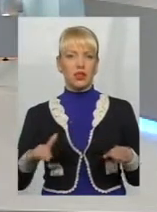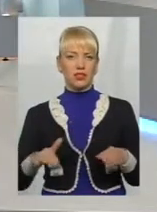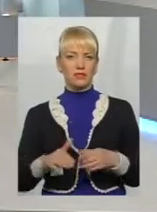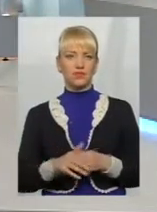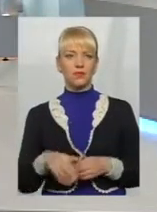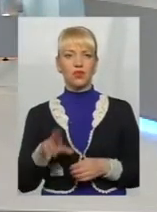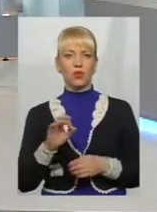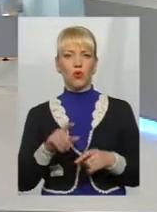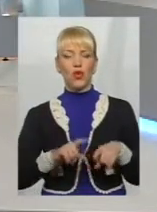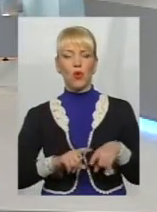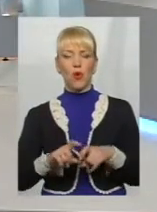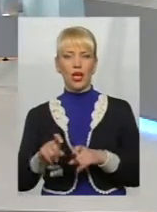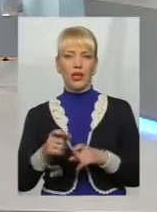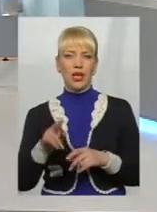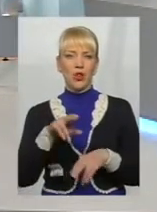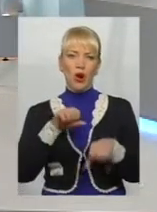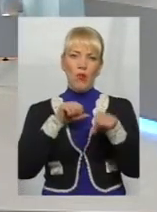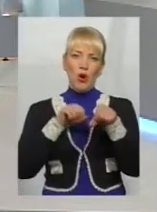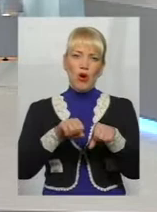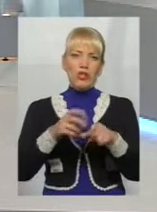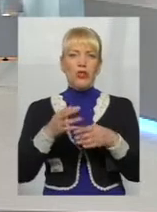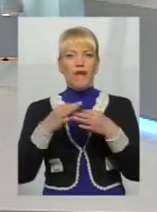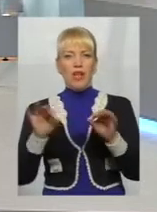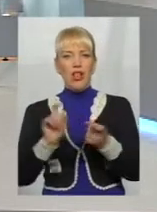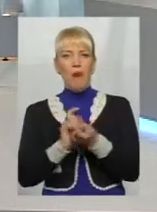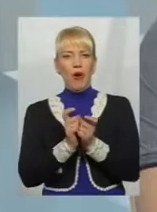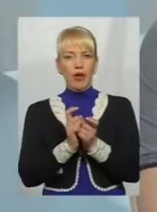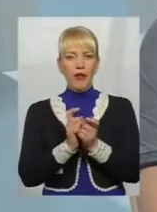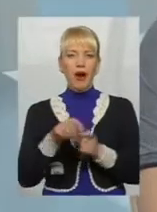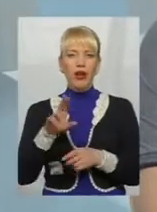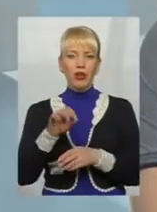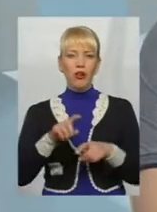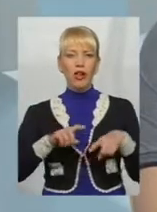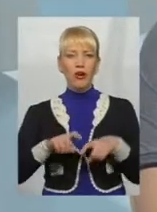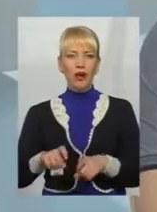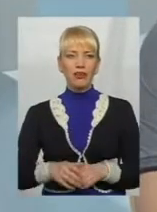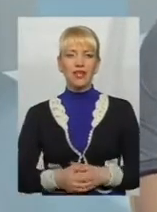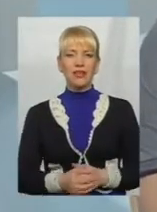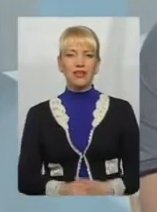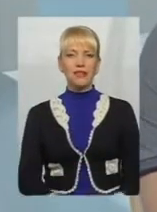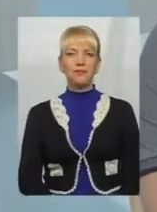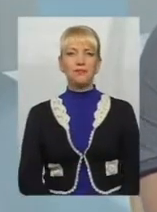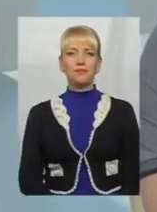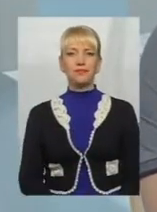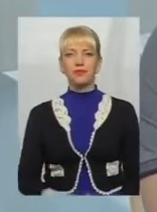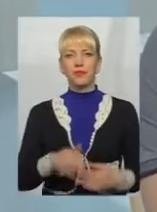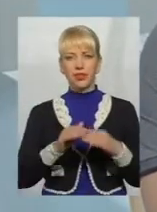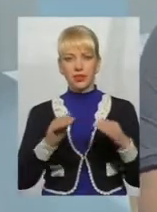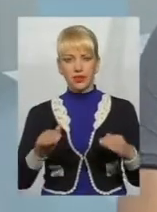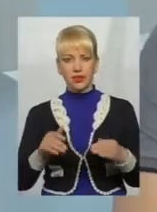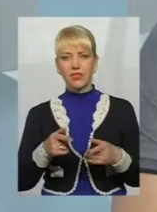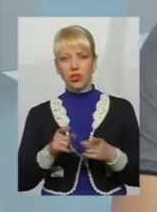до легкої атлетики, до боксу, до вільної боротьби, до легкої атлетики. Діти,